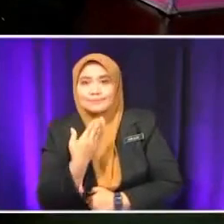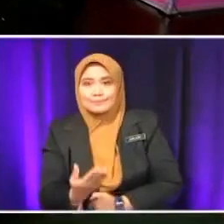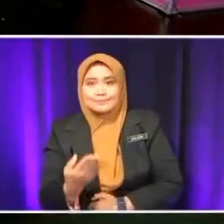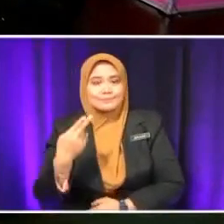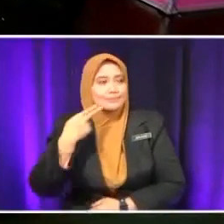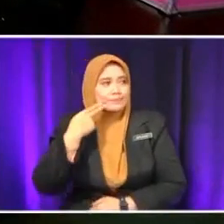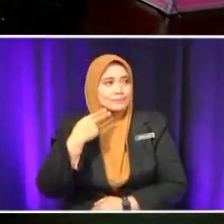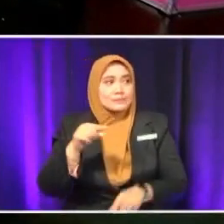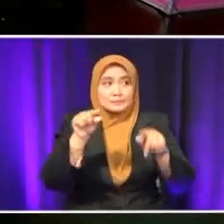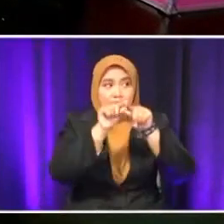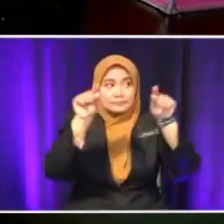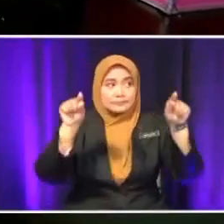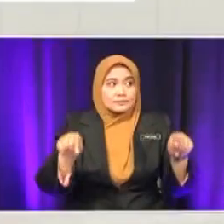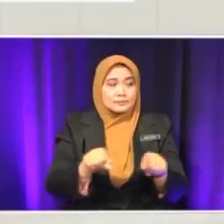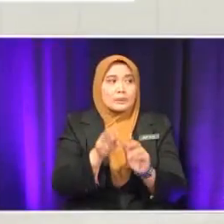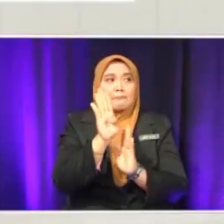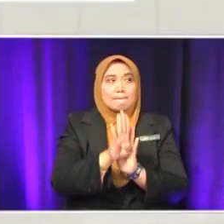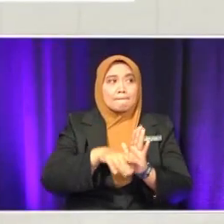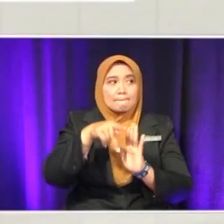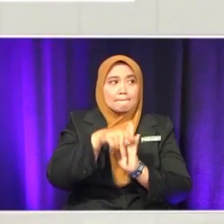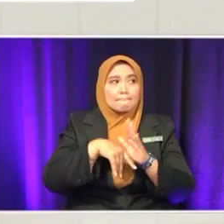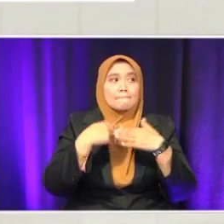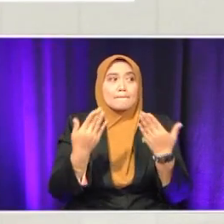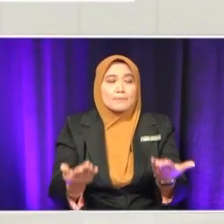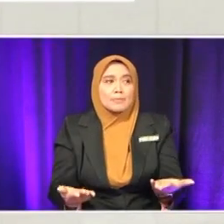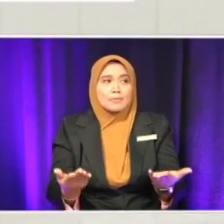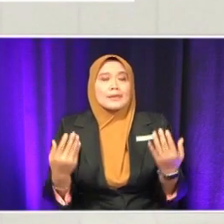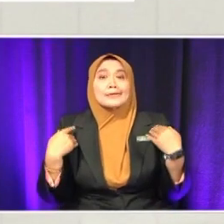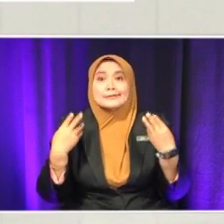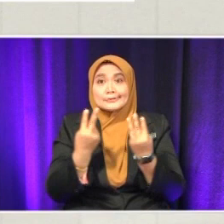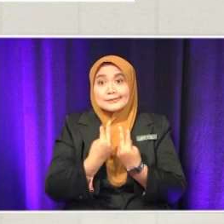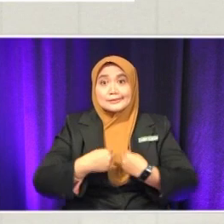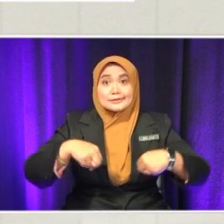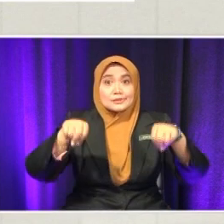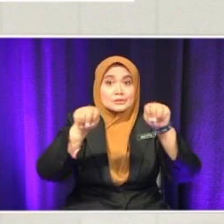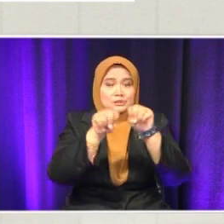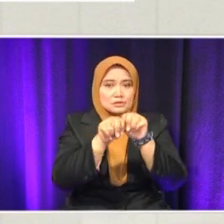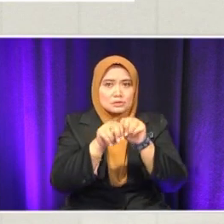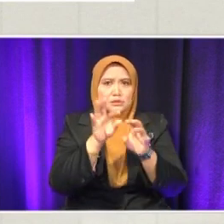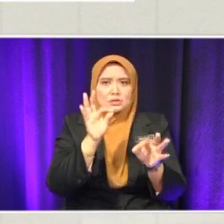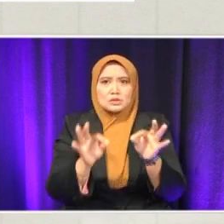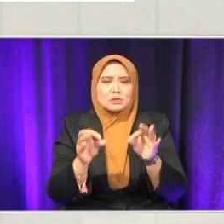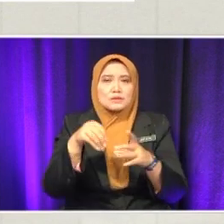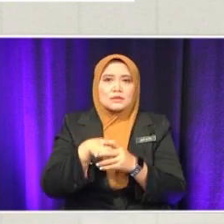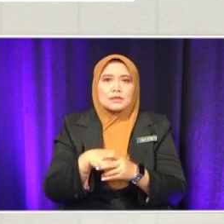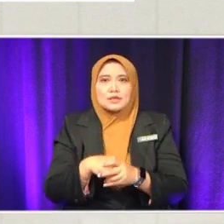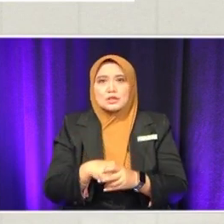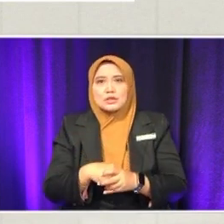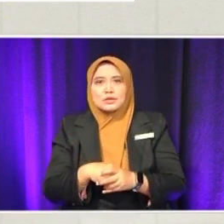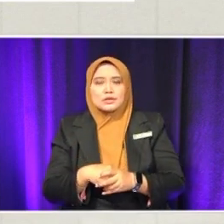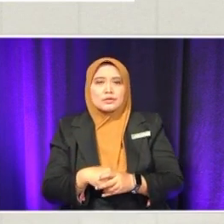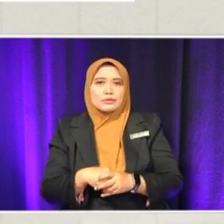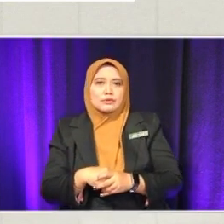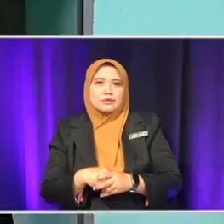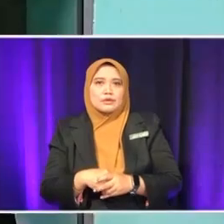graf berpemberat adalah yang mempunyai nilai. Ya. Yeah. Ataupun kalau dalam mata pelajaran lain, mungkin